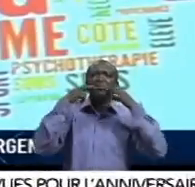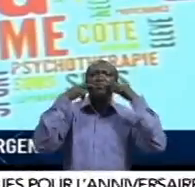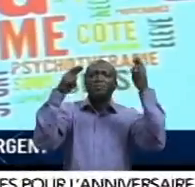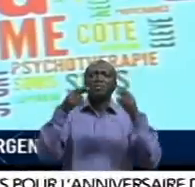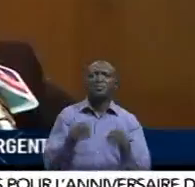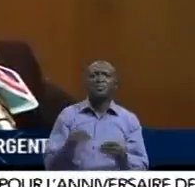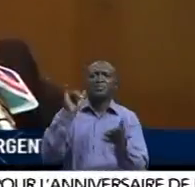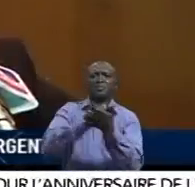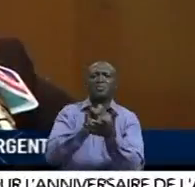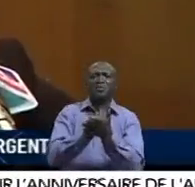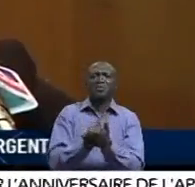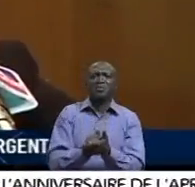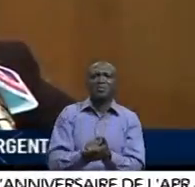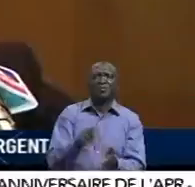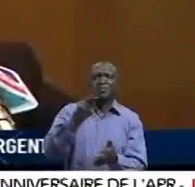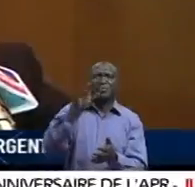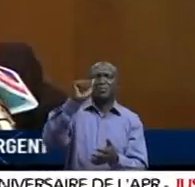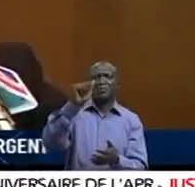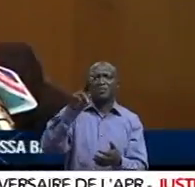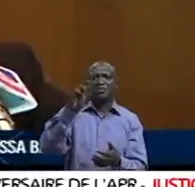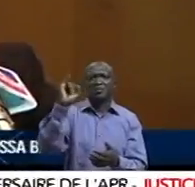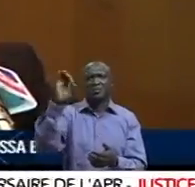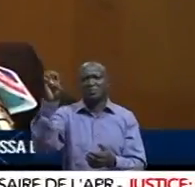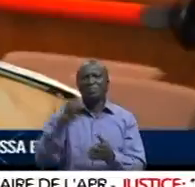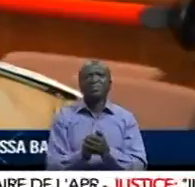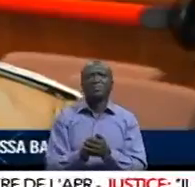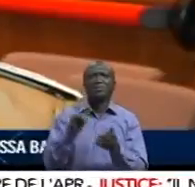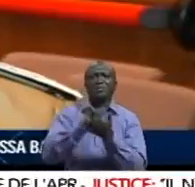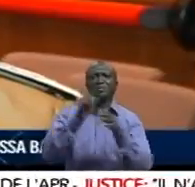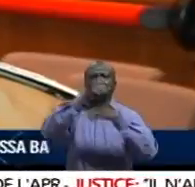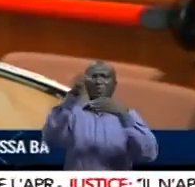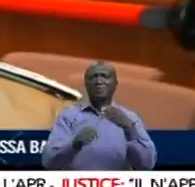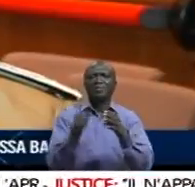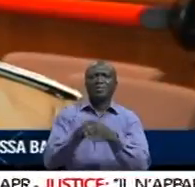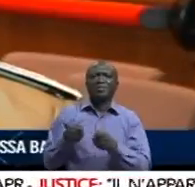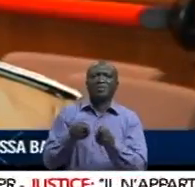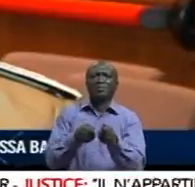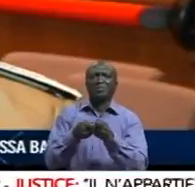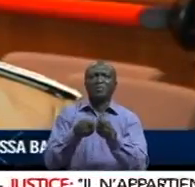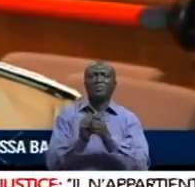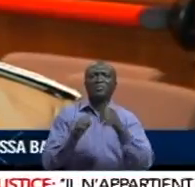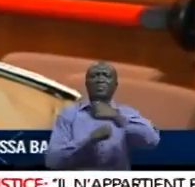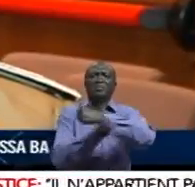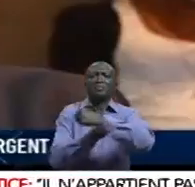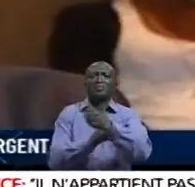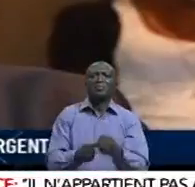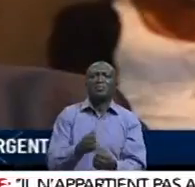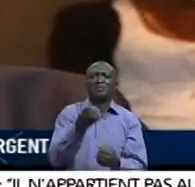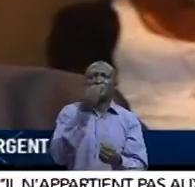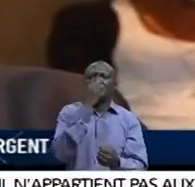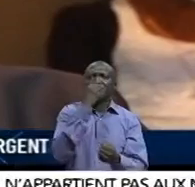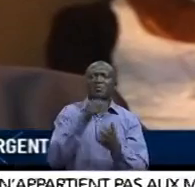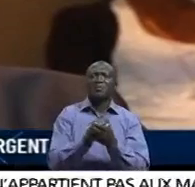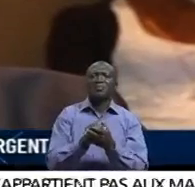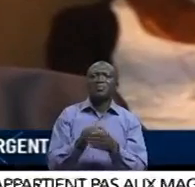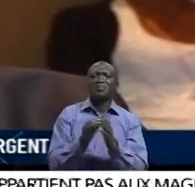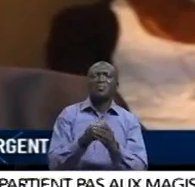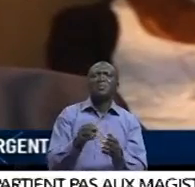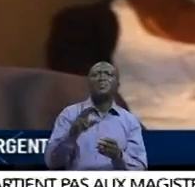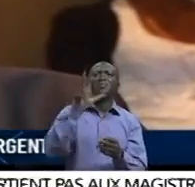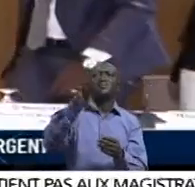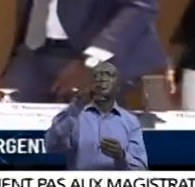programme l'Union européenne accompagne le le Sénégal dans les secteurs de l'agriculture et la sécurité alimentaire à hauteur de 39 milliards de